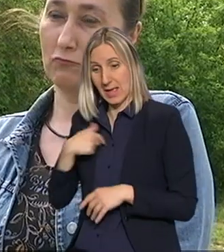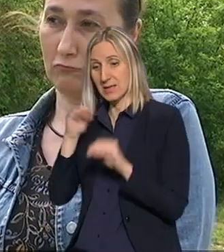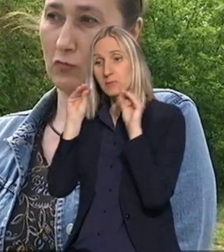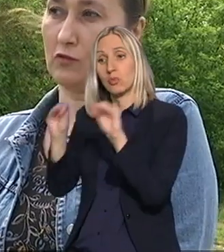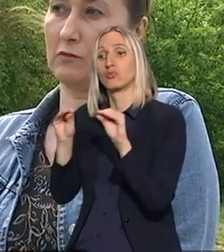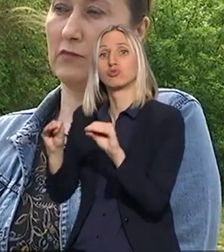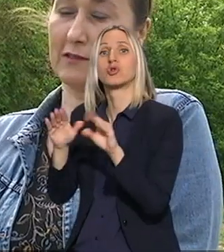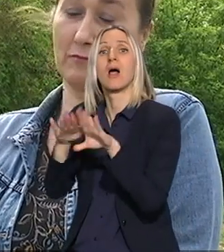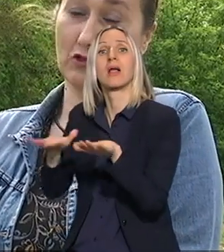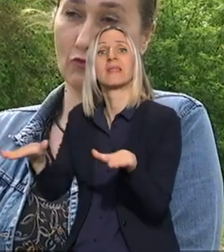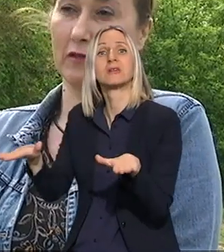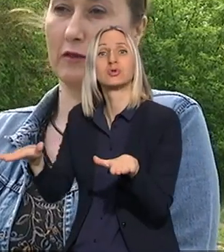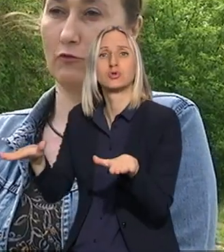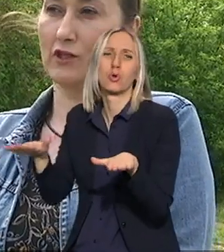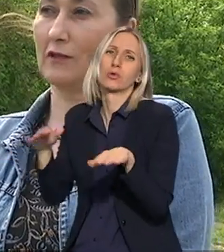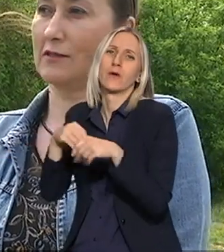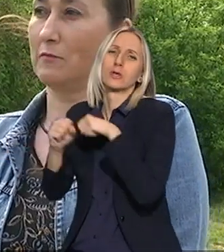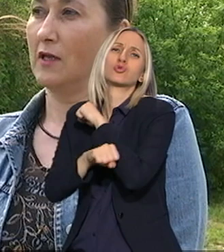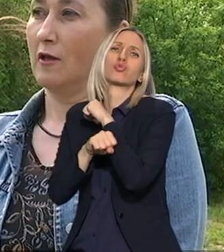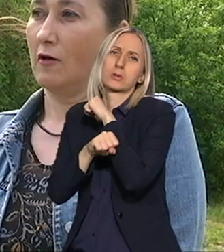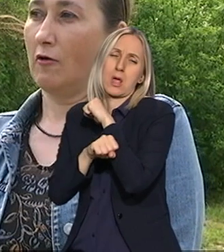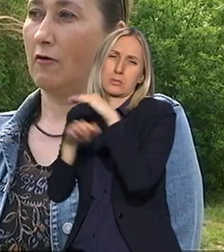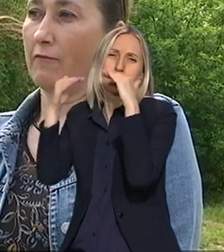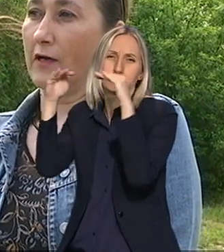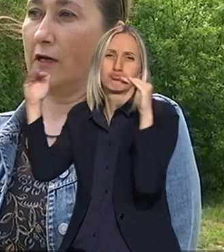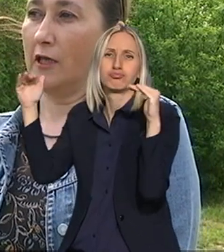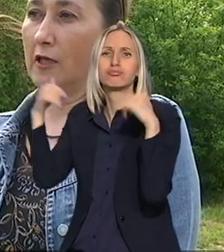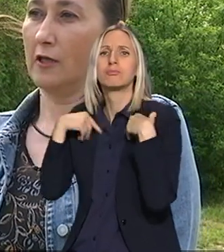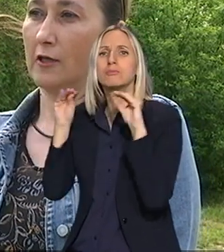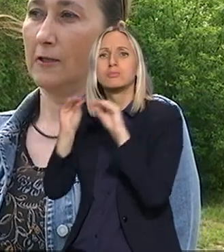decu, mislim, studente, učila sam